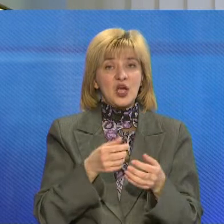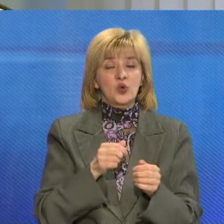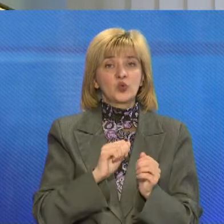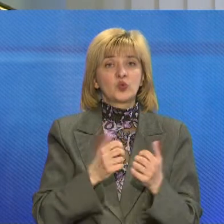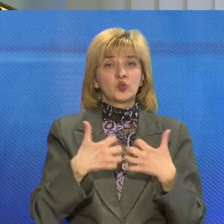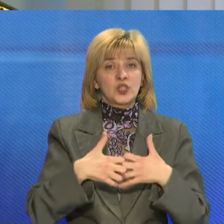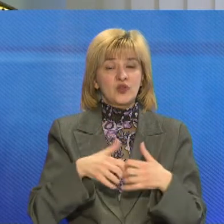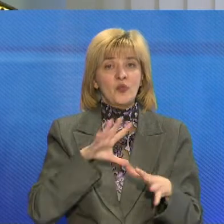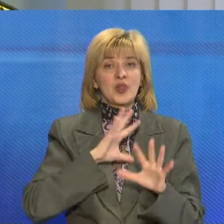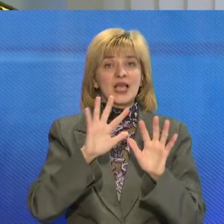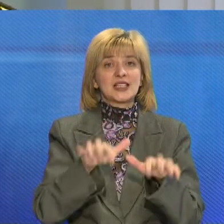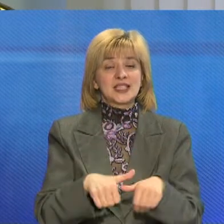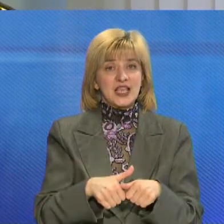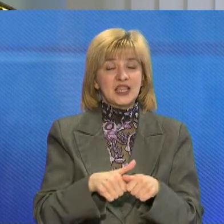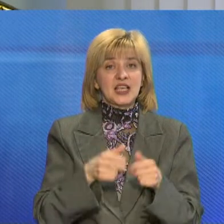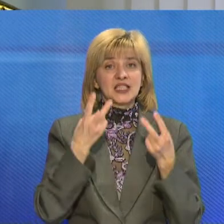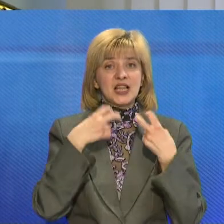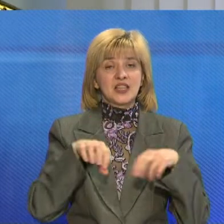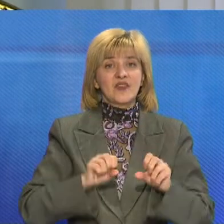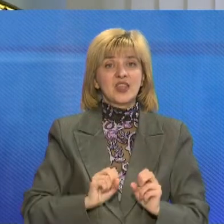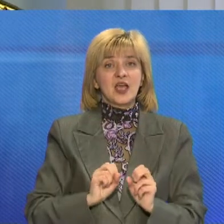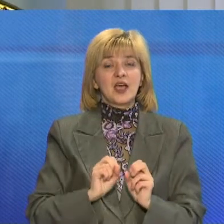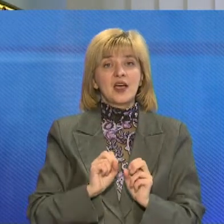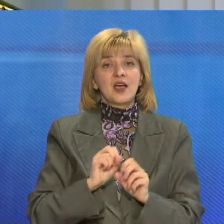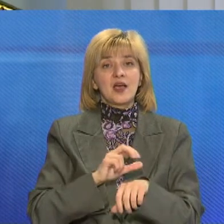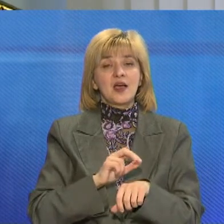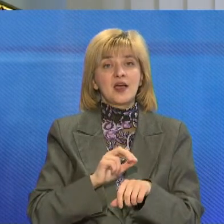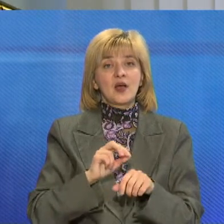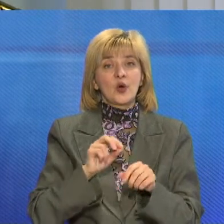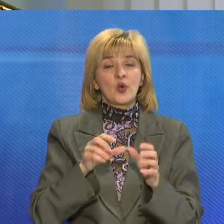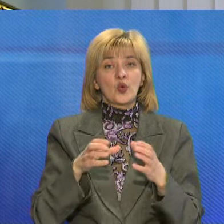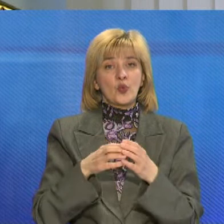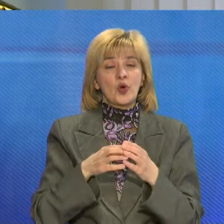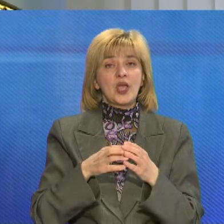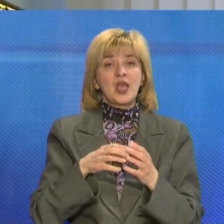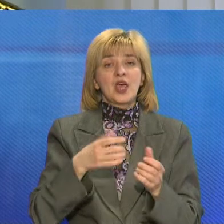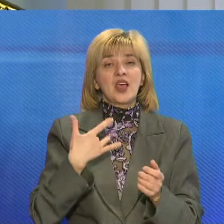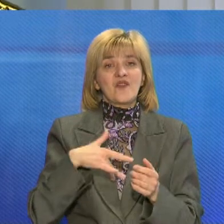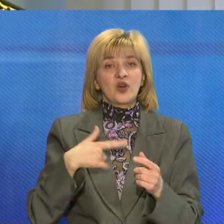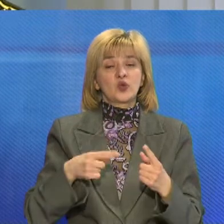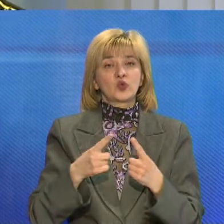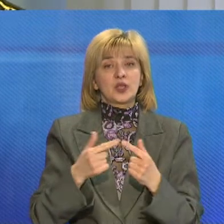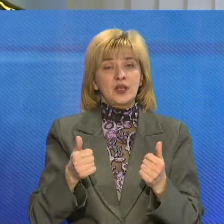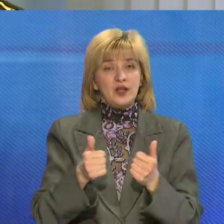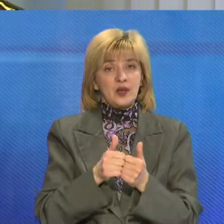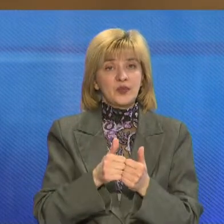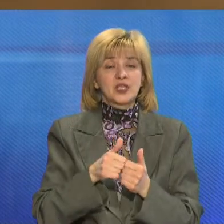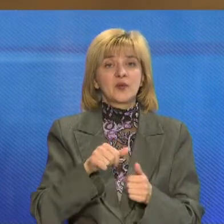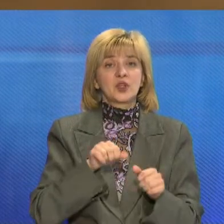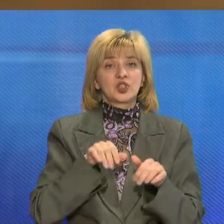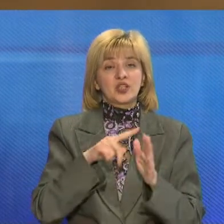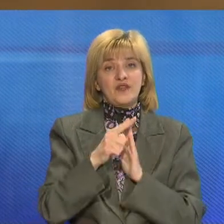изъята следственно-оперативной группой. По данному факту Новогрудским РОСК решается вопрос о возбуждении уголовного дела.